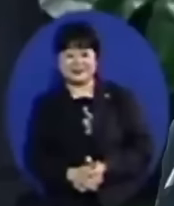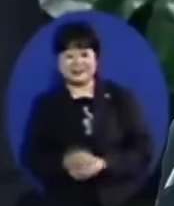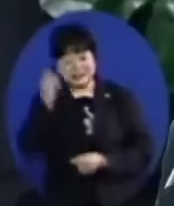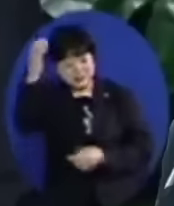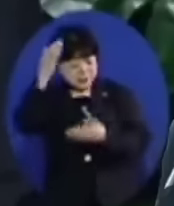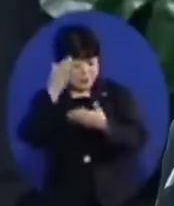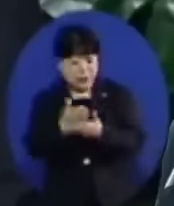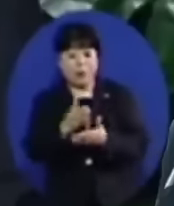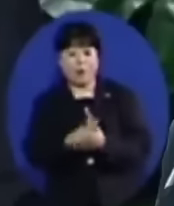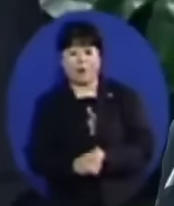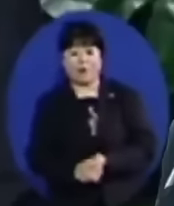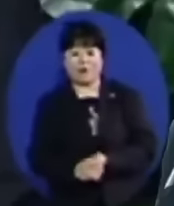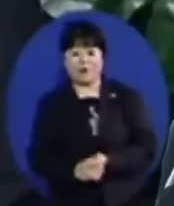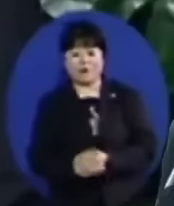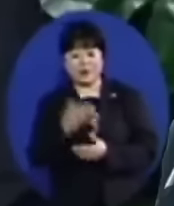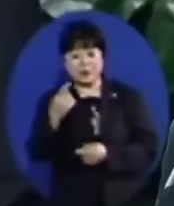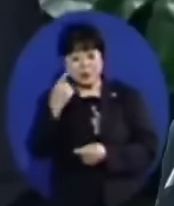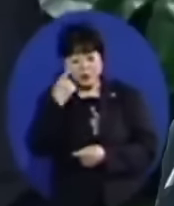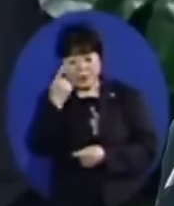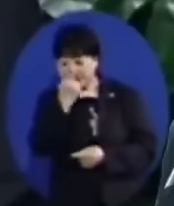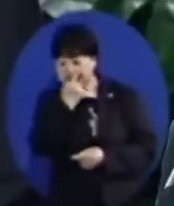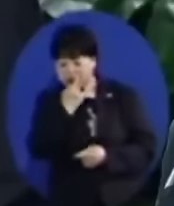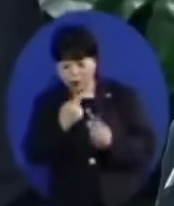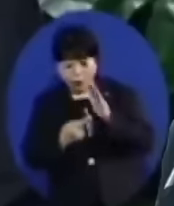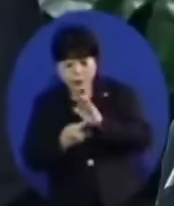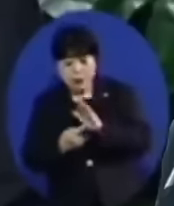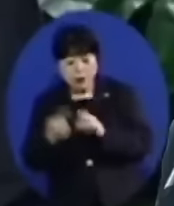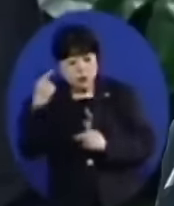잊어버리지 말고 여러분 눈에는 아무 증거 안 보이고